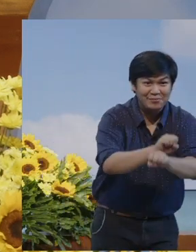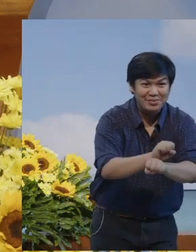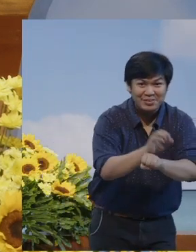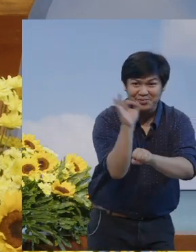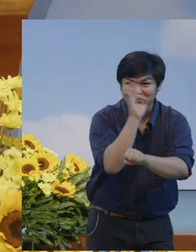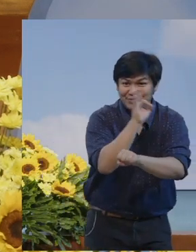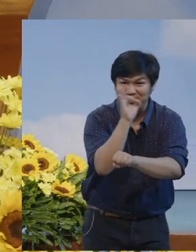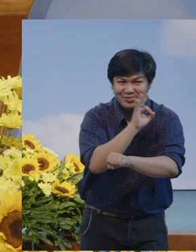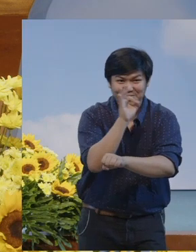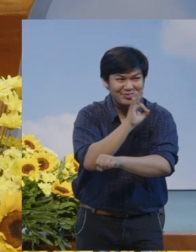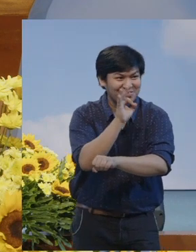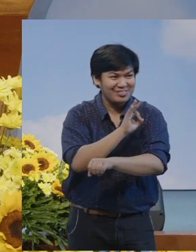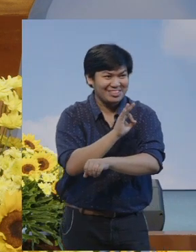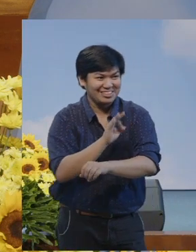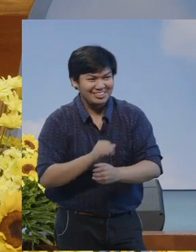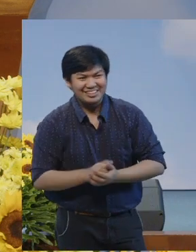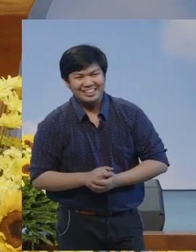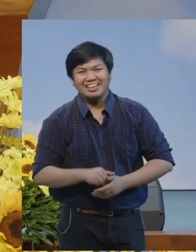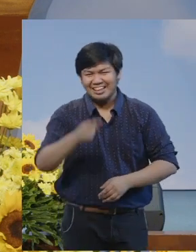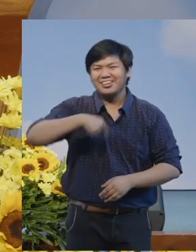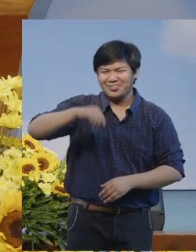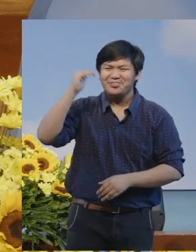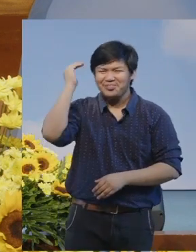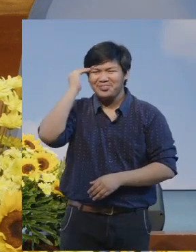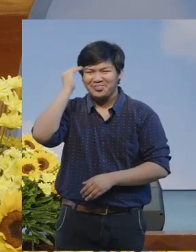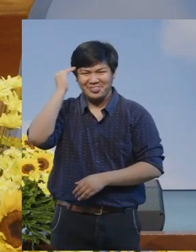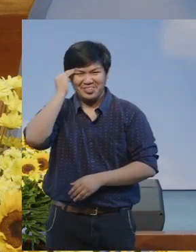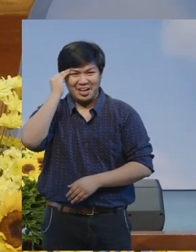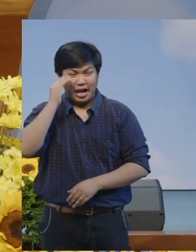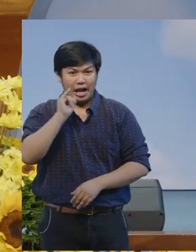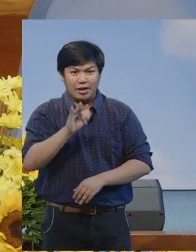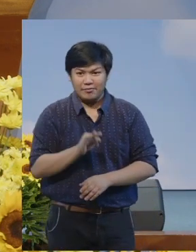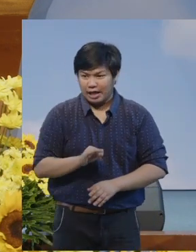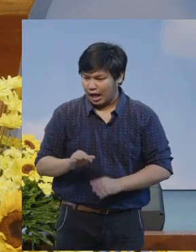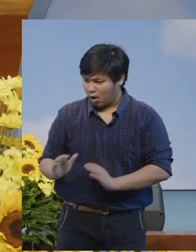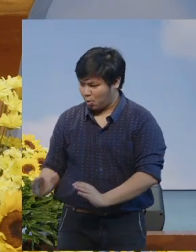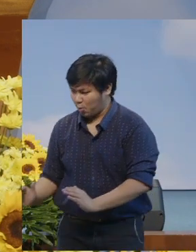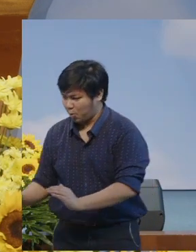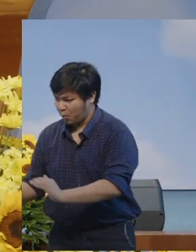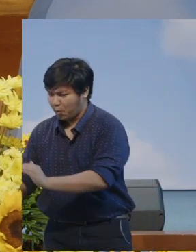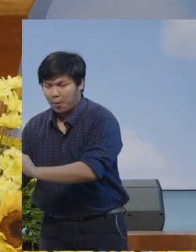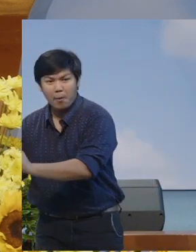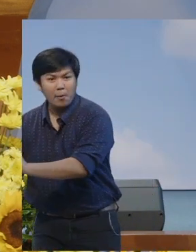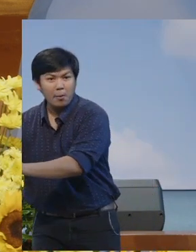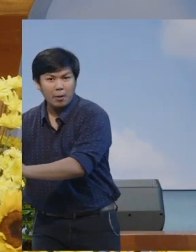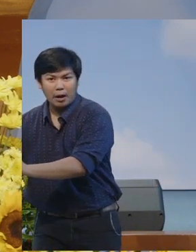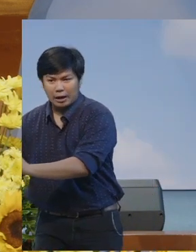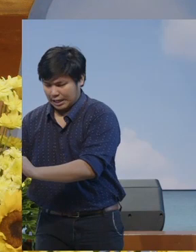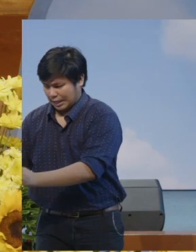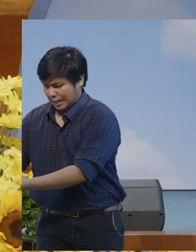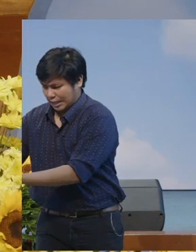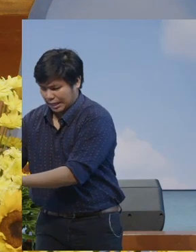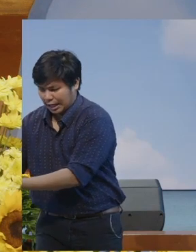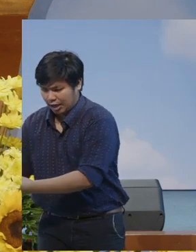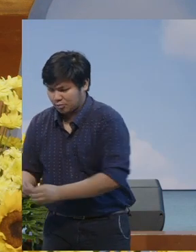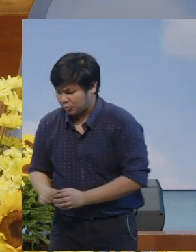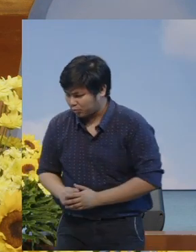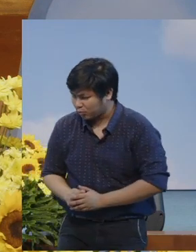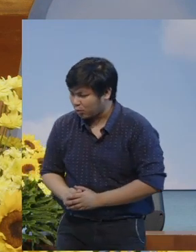may nuno sa punso. Kaya sa tuwing magdadaan kami nung kami bata, doon sa anthill na